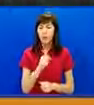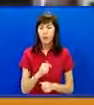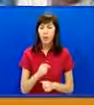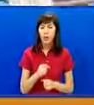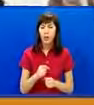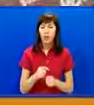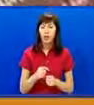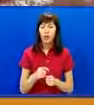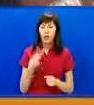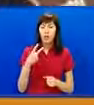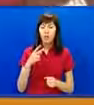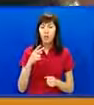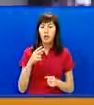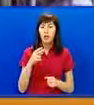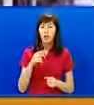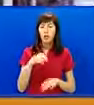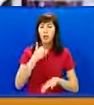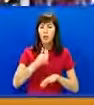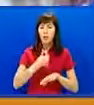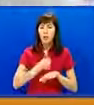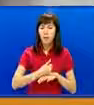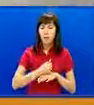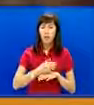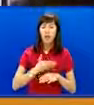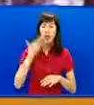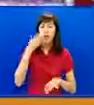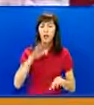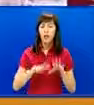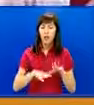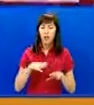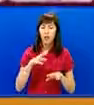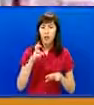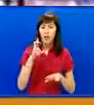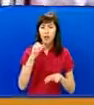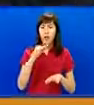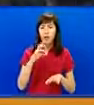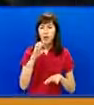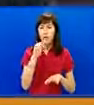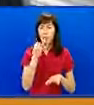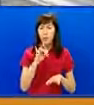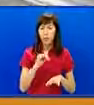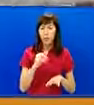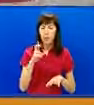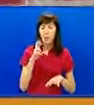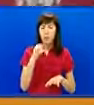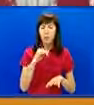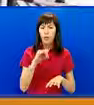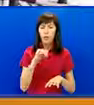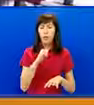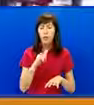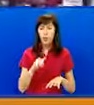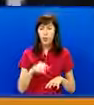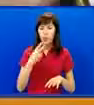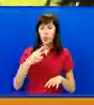Соперницы оспаривали два вакантных титула чемпионки мира в легком весе по версиям WIBA и WBU.